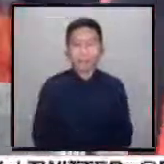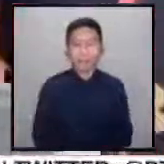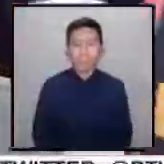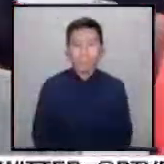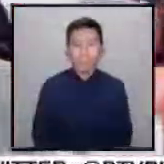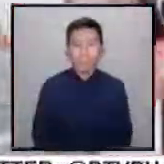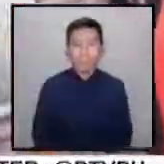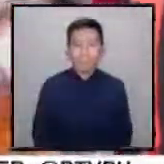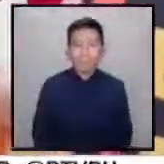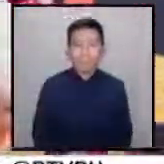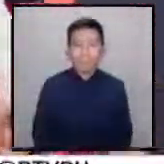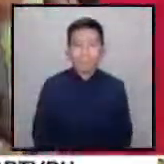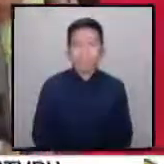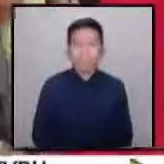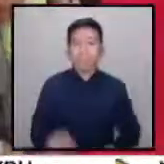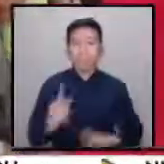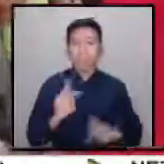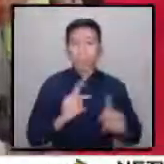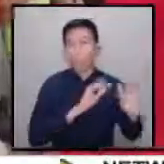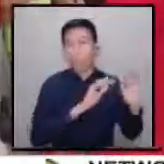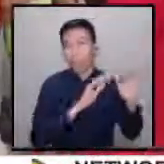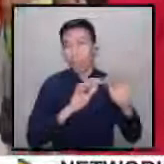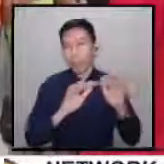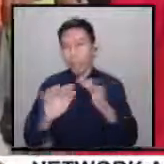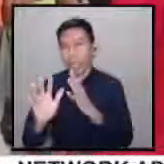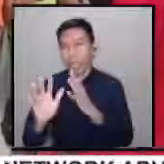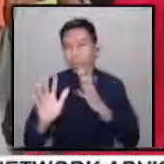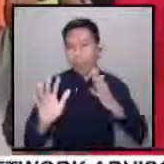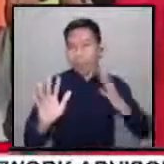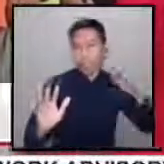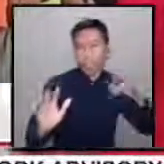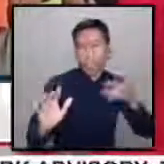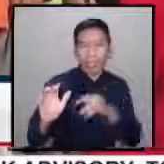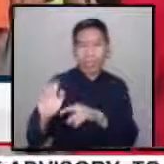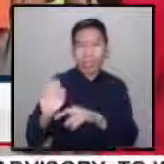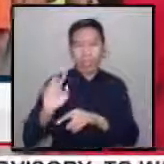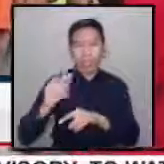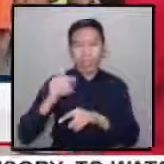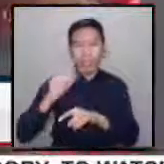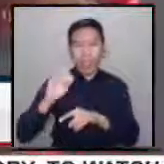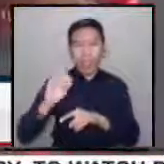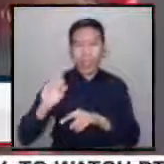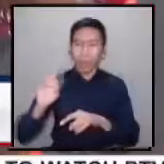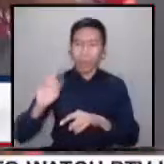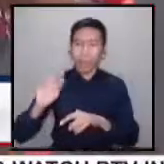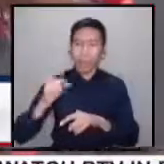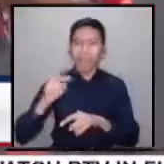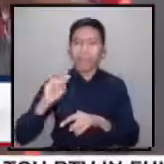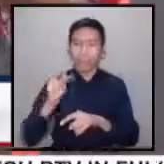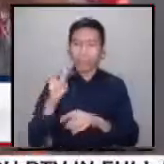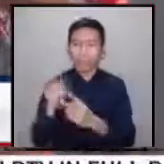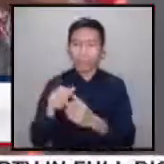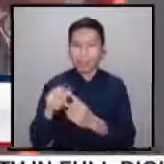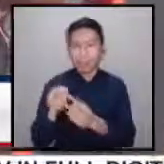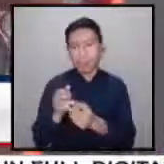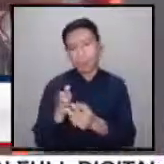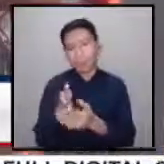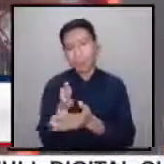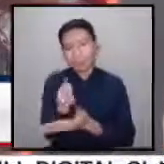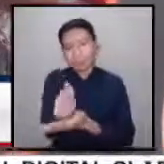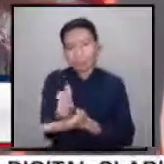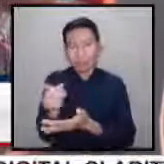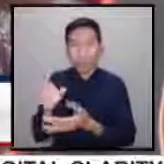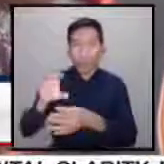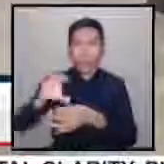Hinilahan ng mga residente ng Surigao del Norte at Dinagat Islands ang mobile kitchen na handog ng Bureau of Fire Protection, Caraga. Malaking tulong anya